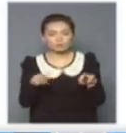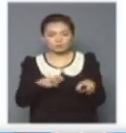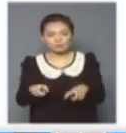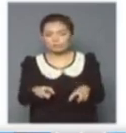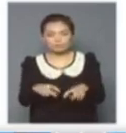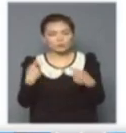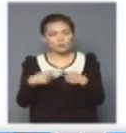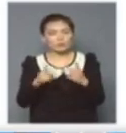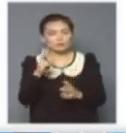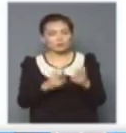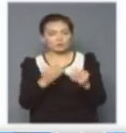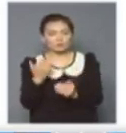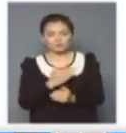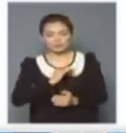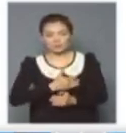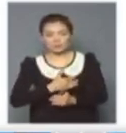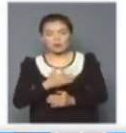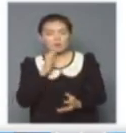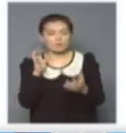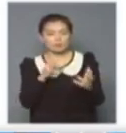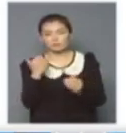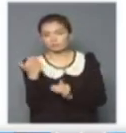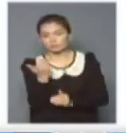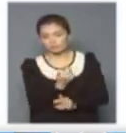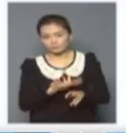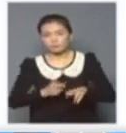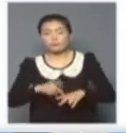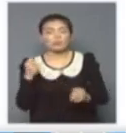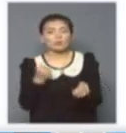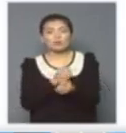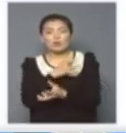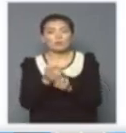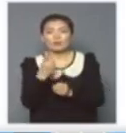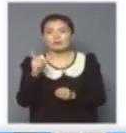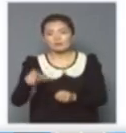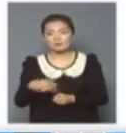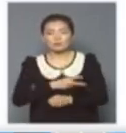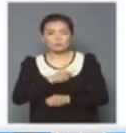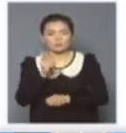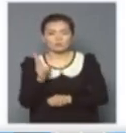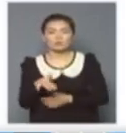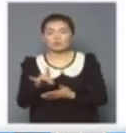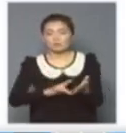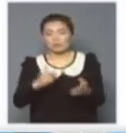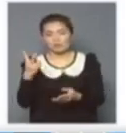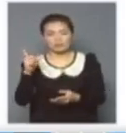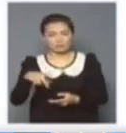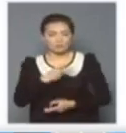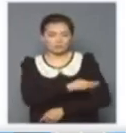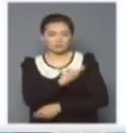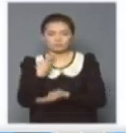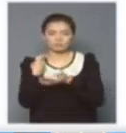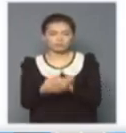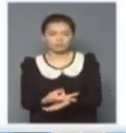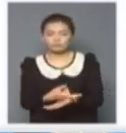тасымалдауға арналмаған. Ол жеке компаниялардың біріне тиесілі. Жол апаты салдарынан бір адам оқиға орнында көз жұмып, тағы екеуі түрлі